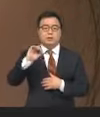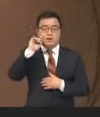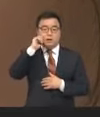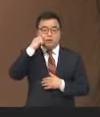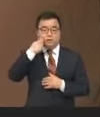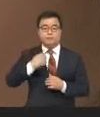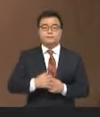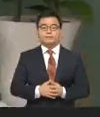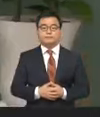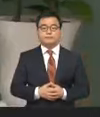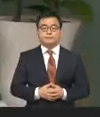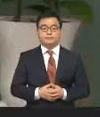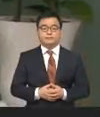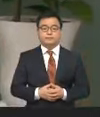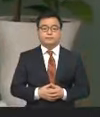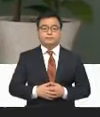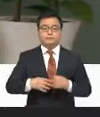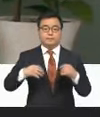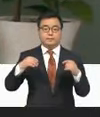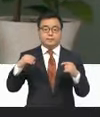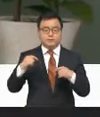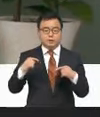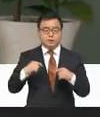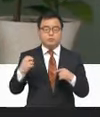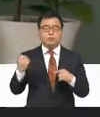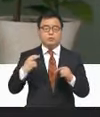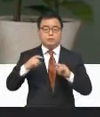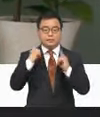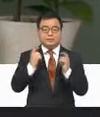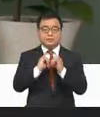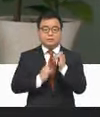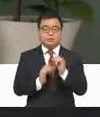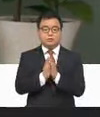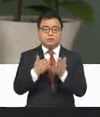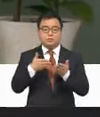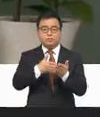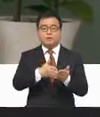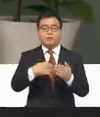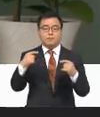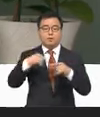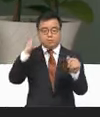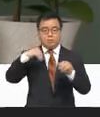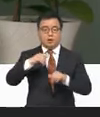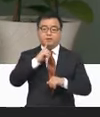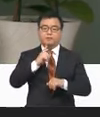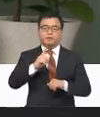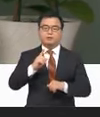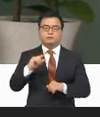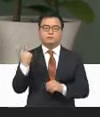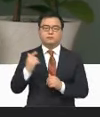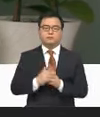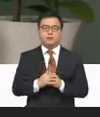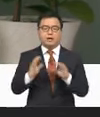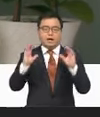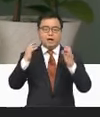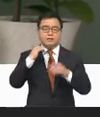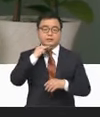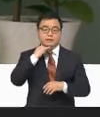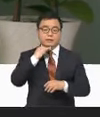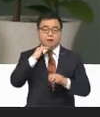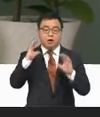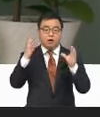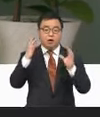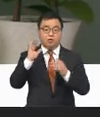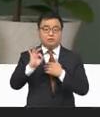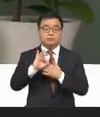높았습니다. 면접, 이력서를 내도 면접 보러 오라는 것이 많죠. 아이가 있으면 아이가 어리다 보면